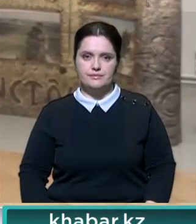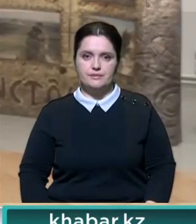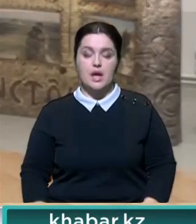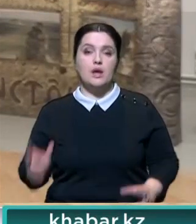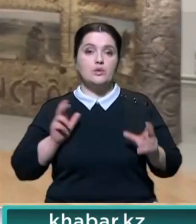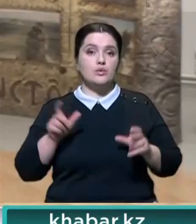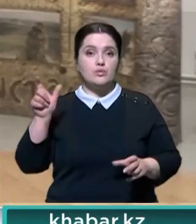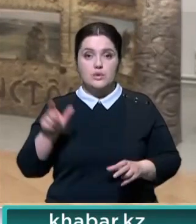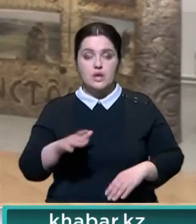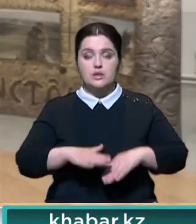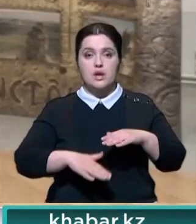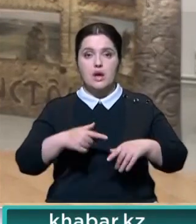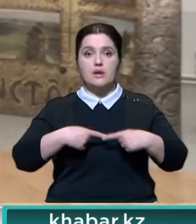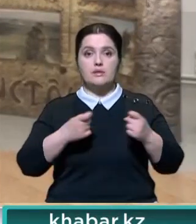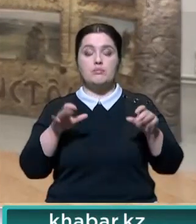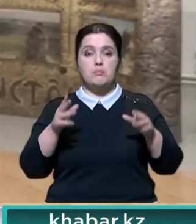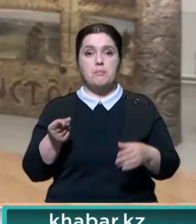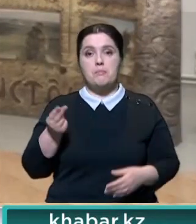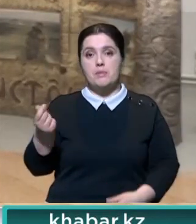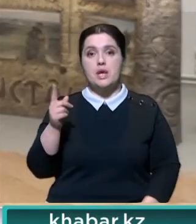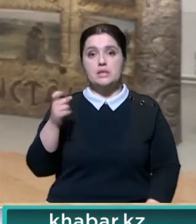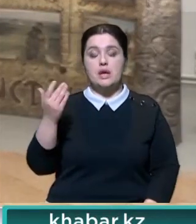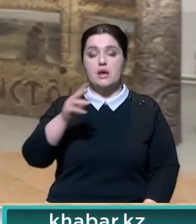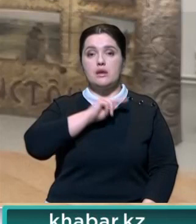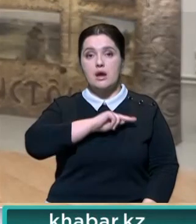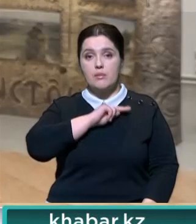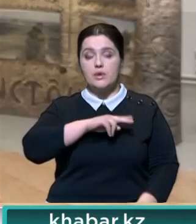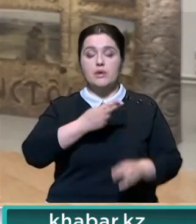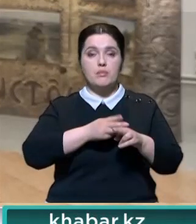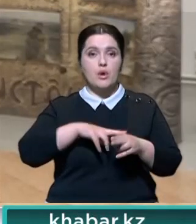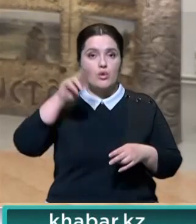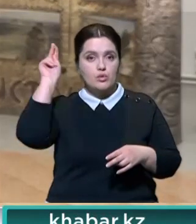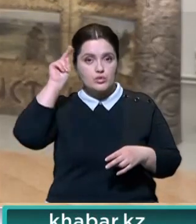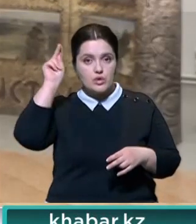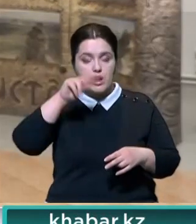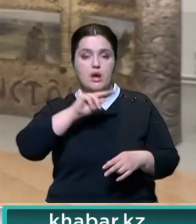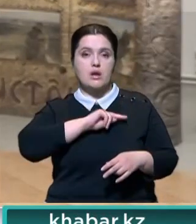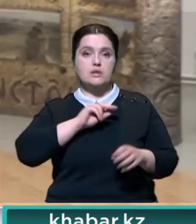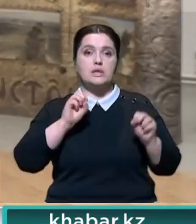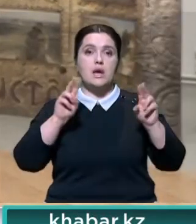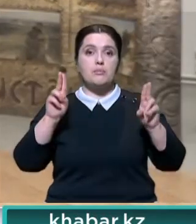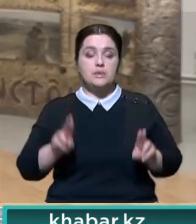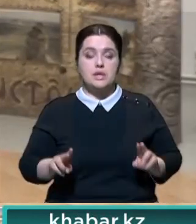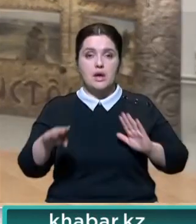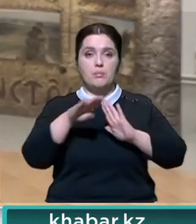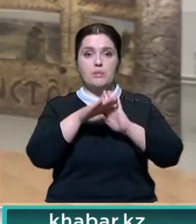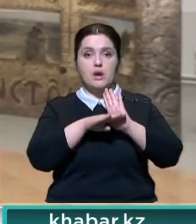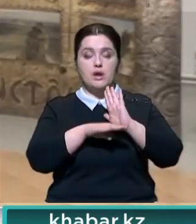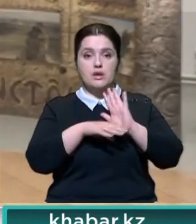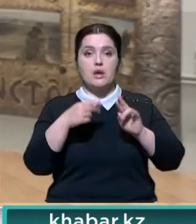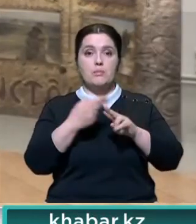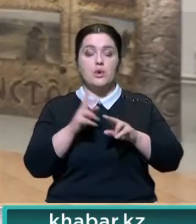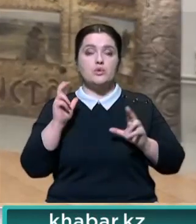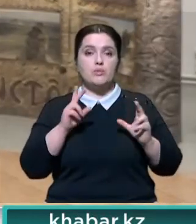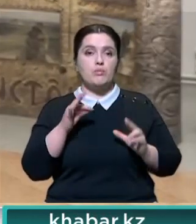Студенты проходят стажировку в отелях. Им платят за их работу. На базе этого учебного заведения работает специальная программа. Мы набрали студентов